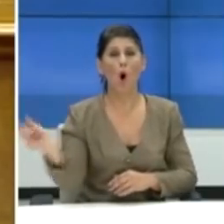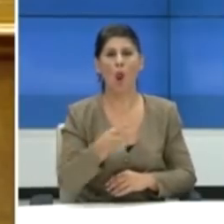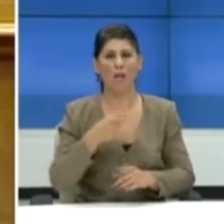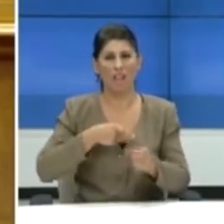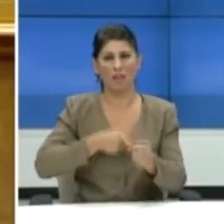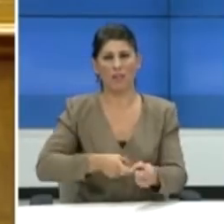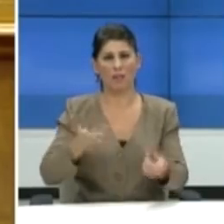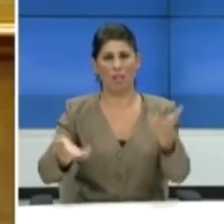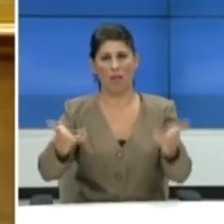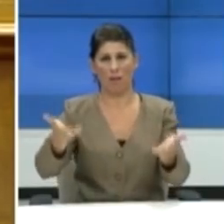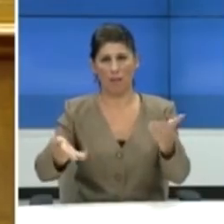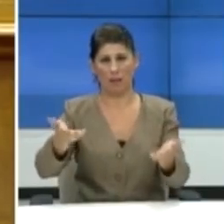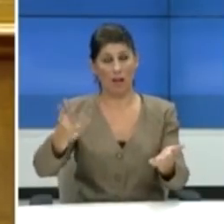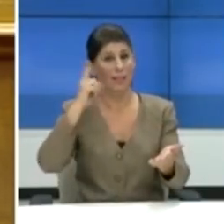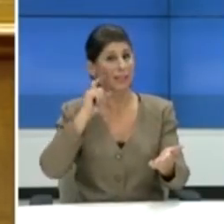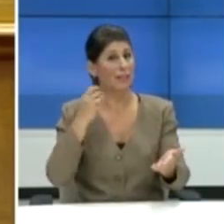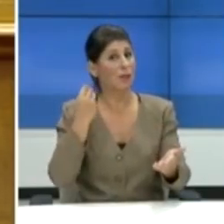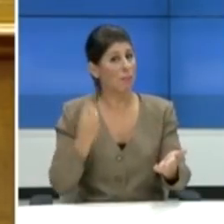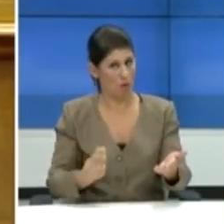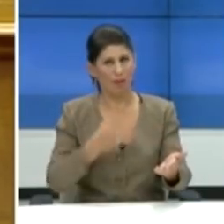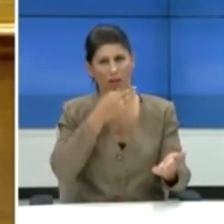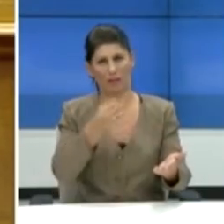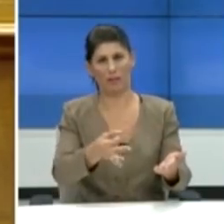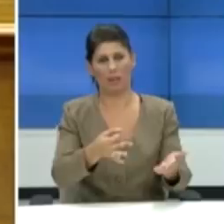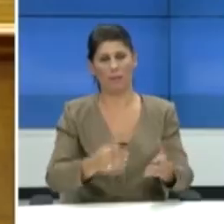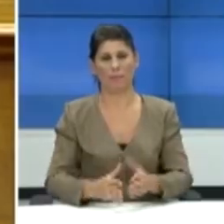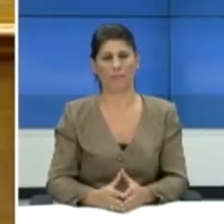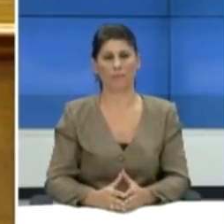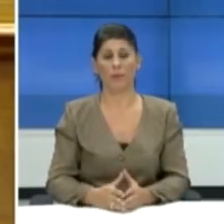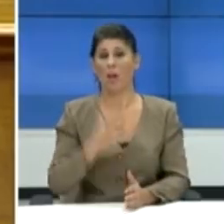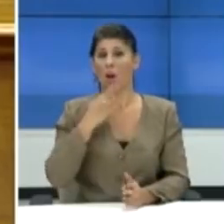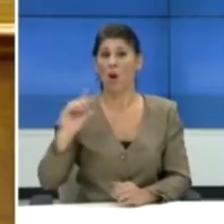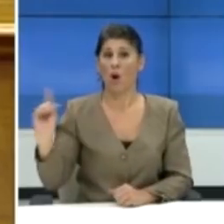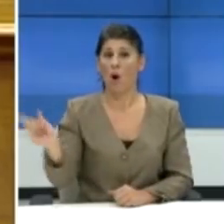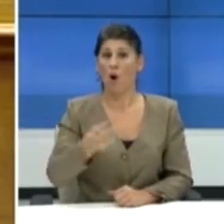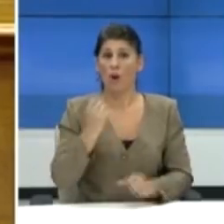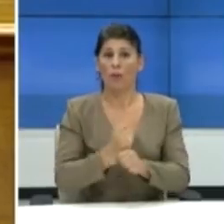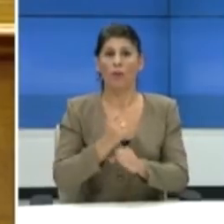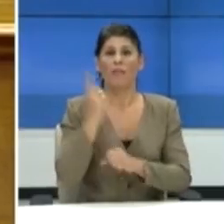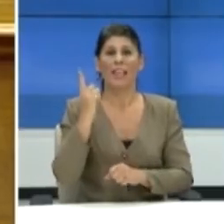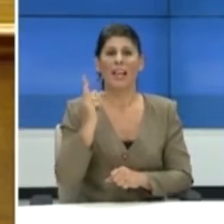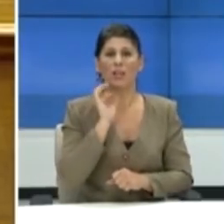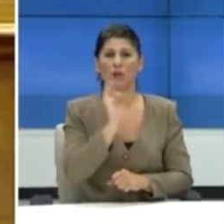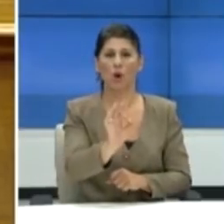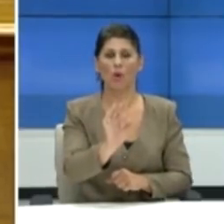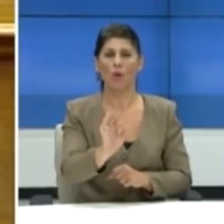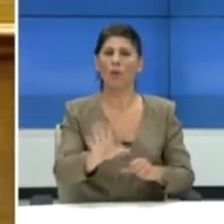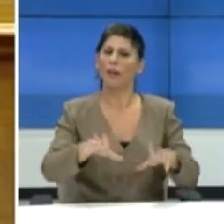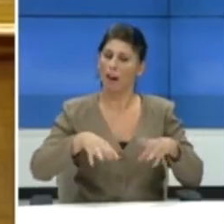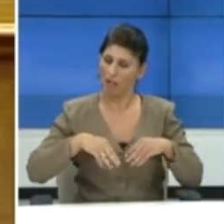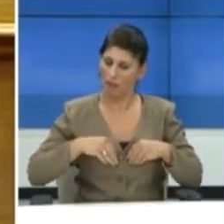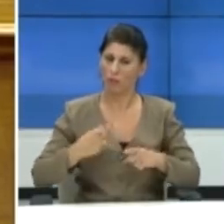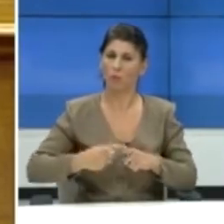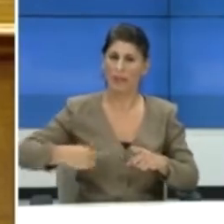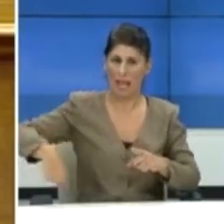εκβιαστικά διλήμματα. Και ξέρετε πολύ καλά γιατί μιλάμε. Γιατί όλοι δουλεύετε για ένα στόχο, να δεχτεί ο